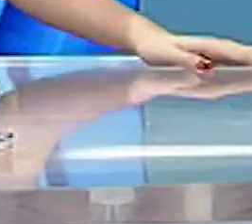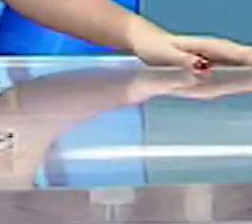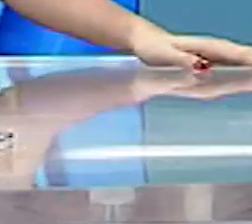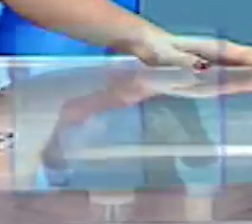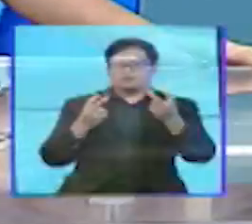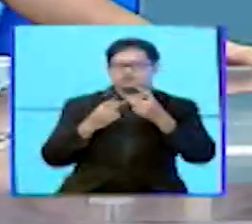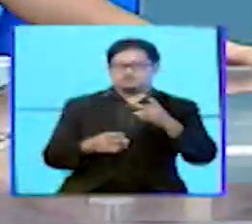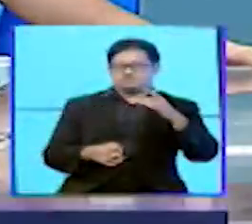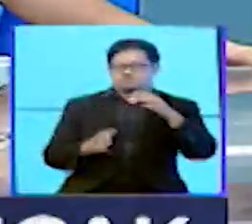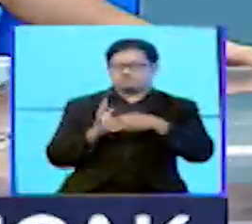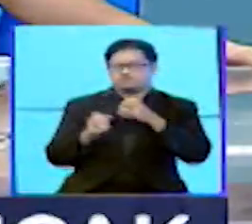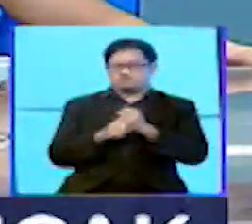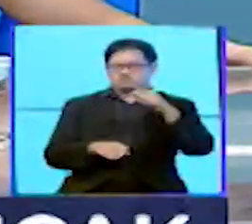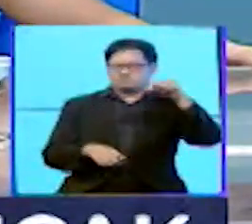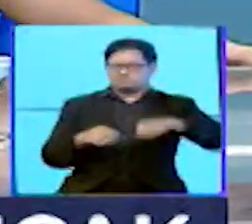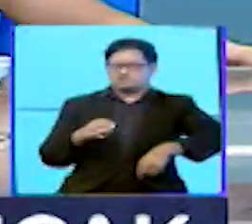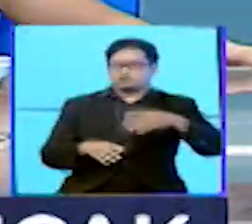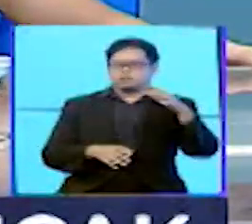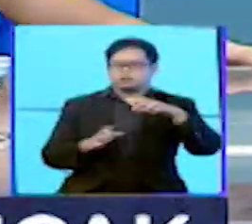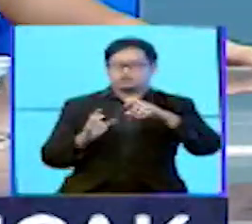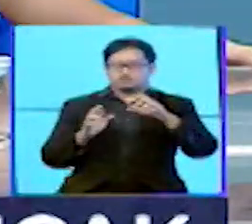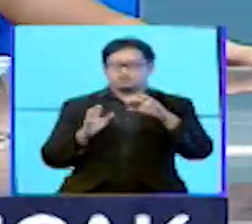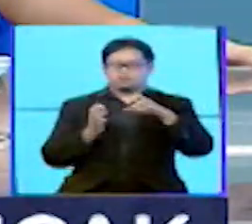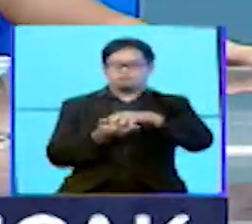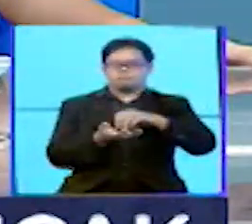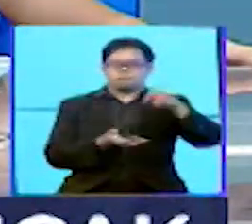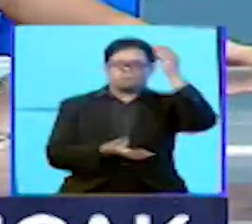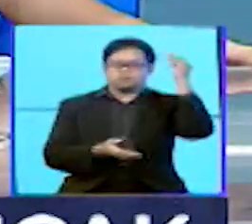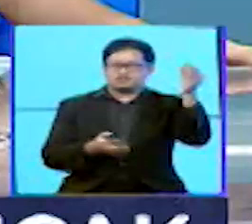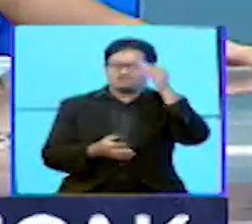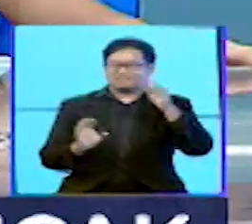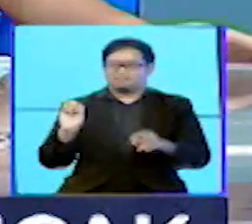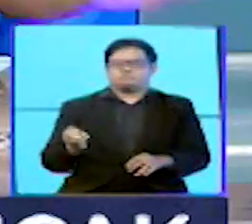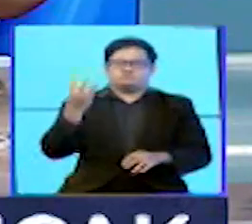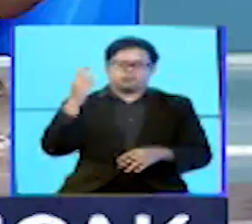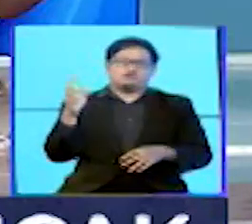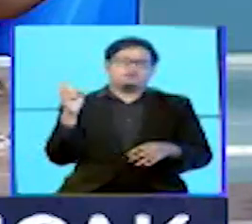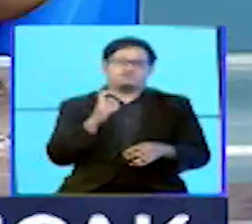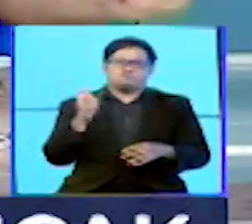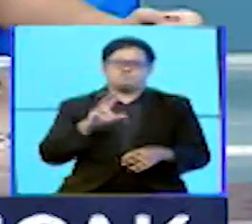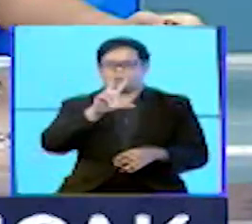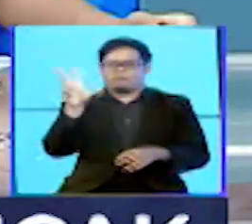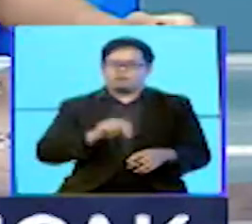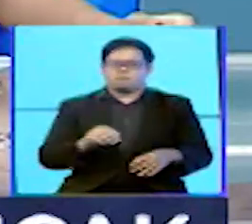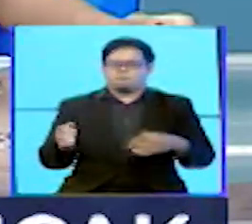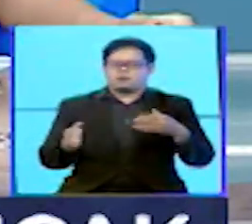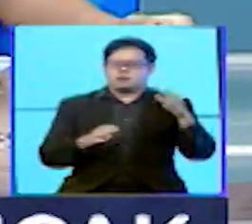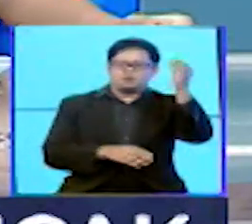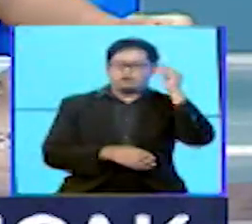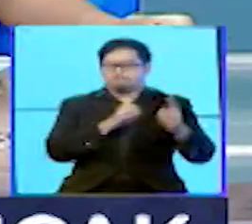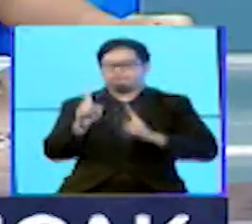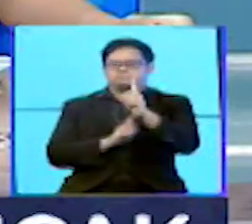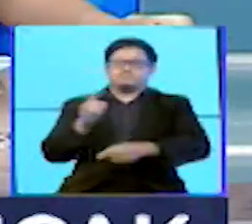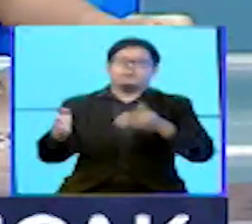Hai pemirsa akhir pekan ini kawasan wisata Puncak Bogor Jawa Barat masih membatasi kunjungan wisatawan yakni hanya 50% dari kapasitas